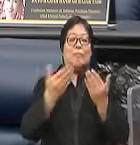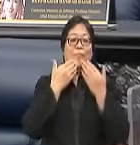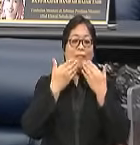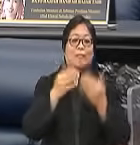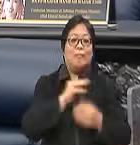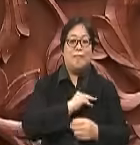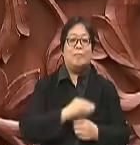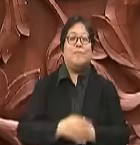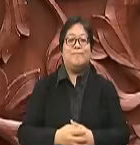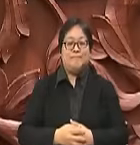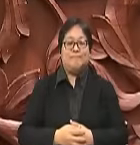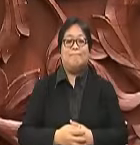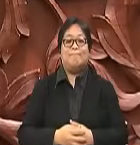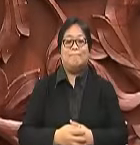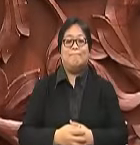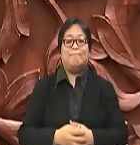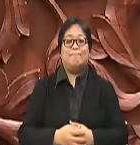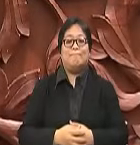lewat